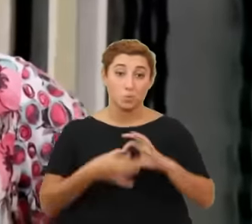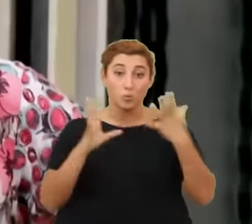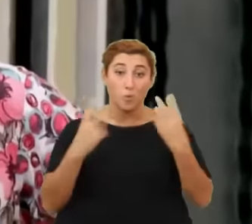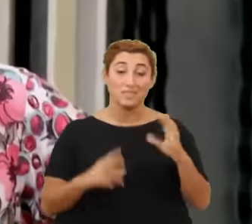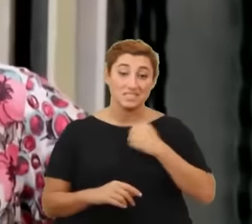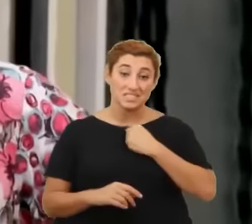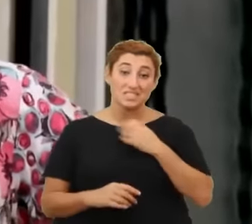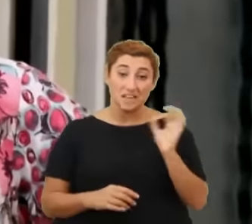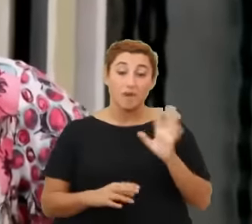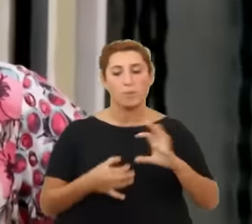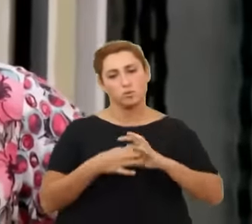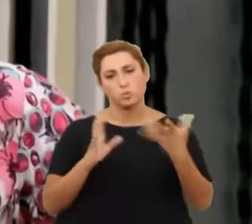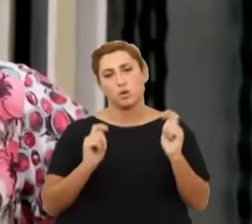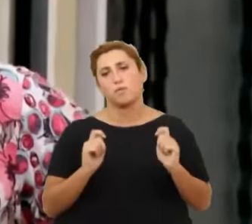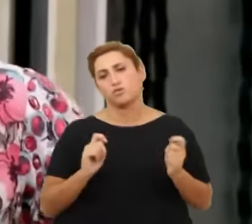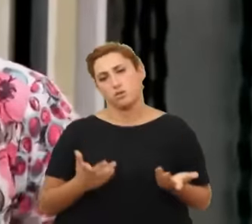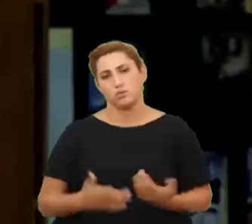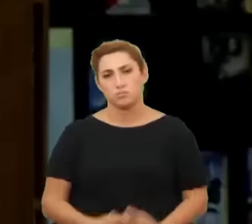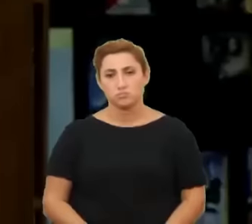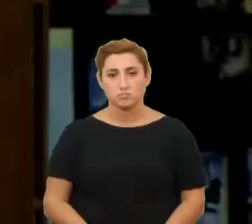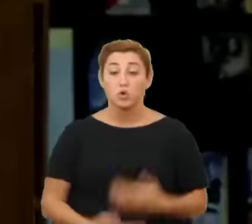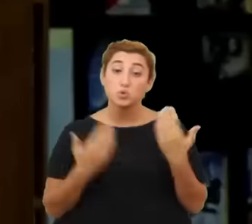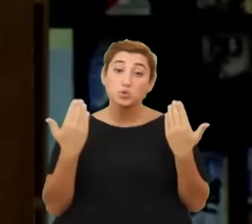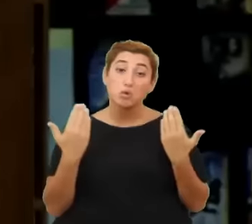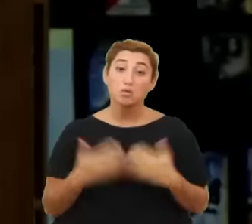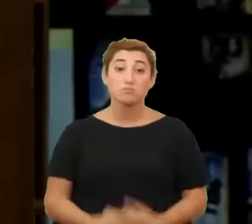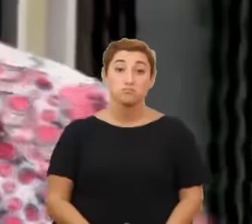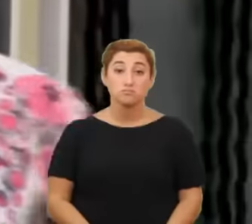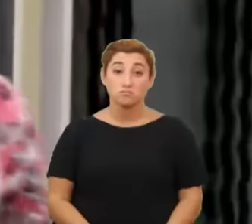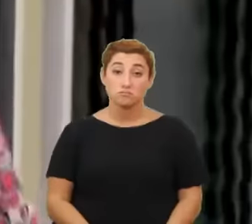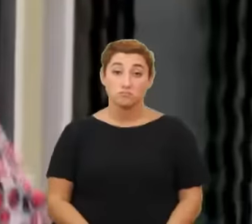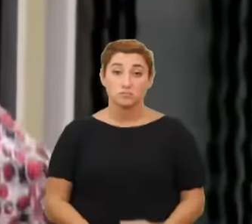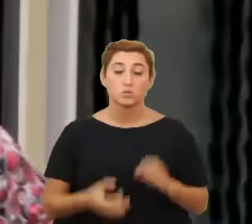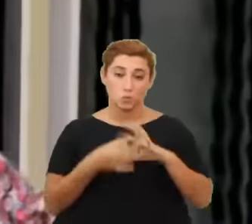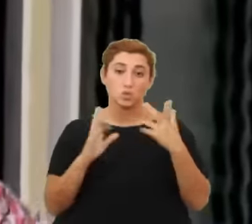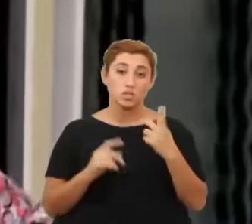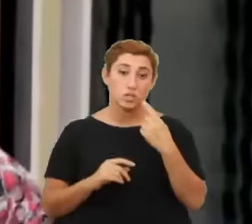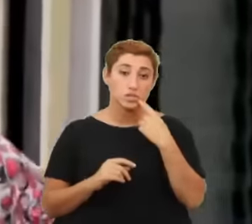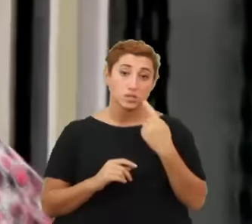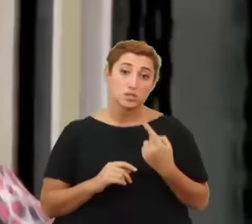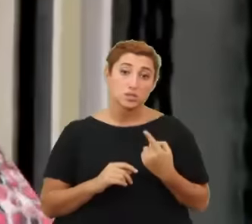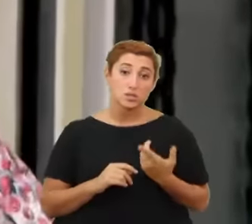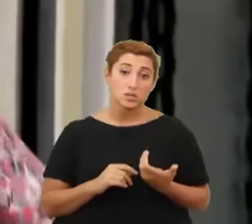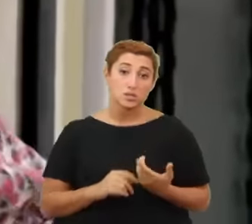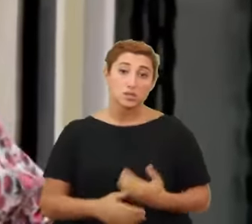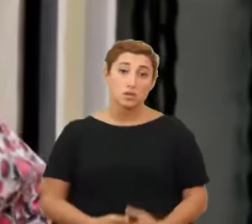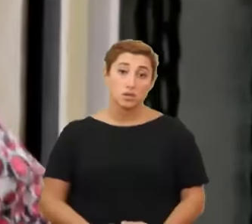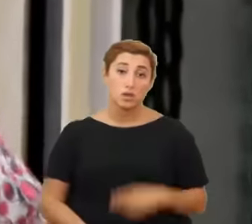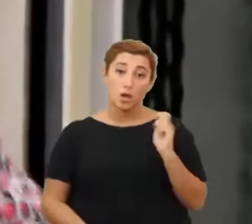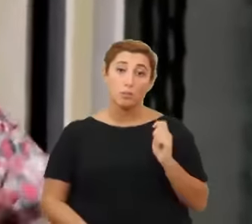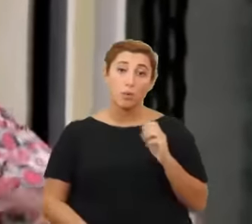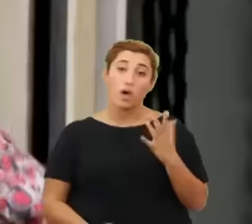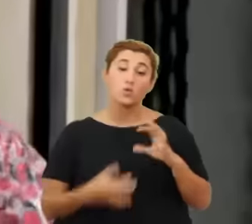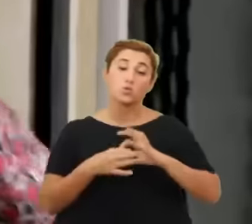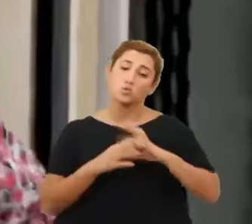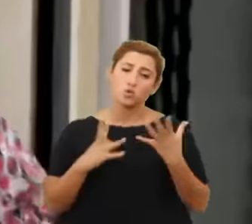Çözülmezse sıkıntı da çözecek zaten. Çözecek yani. Ha inşallah. Çözeceğiz diye şey yapıyor